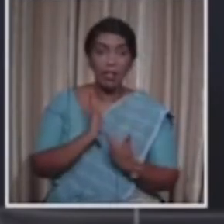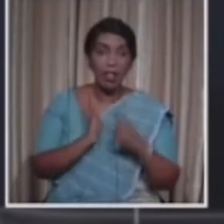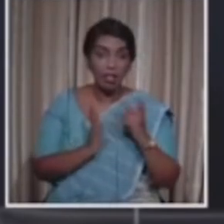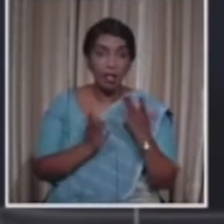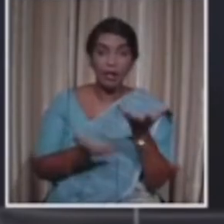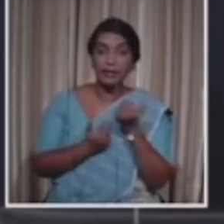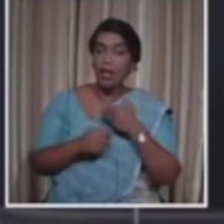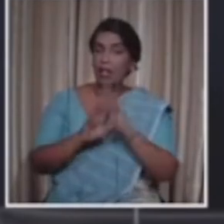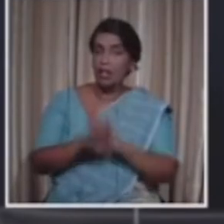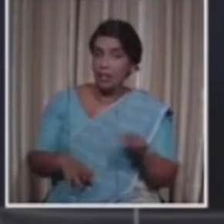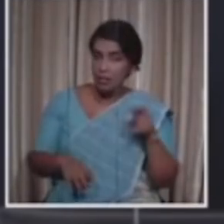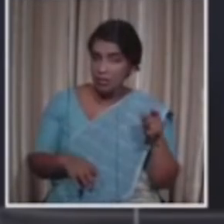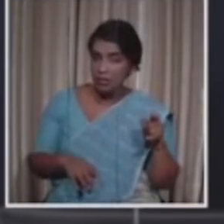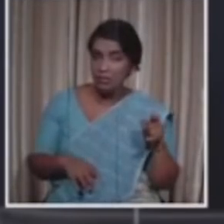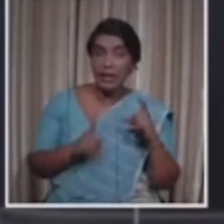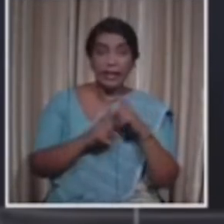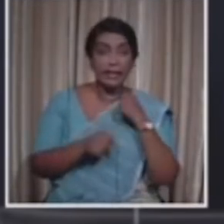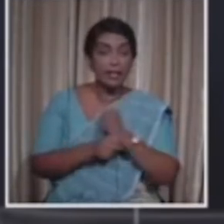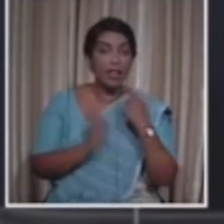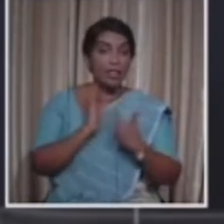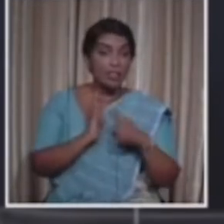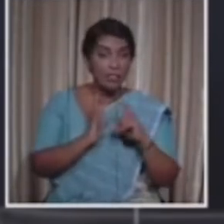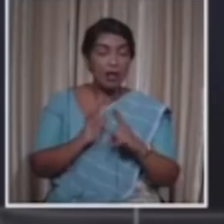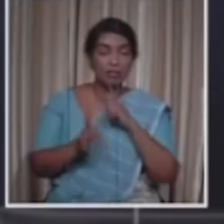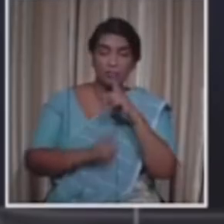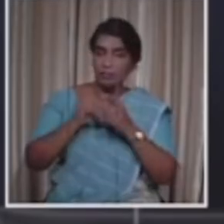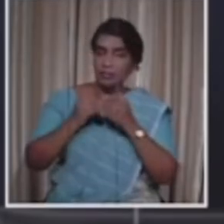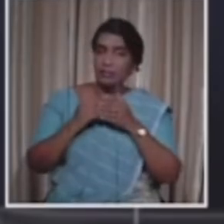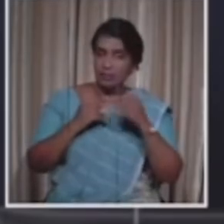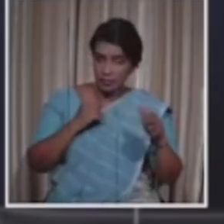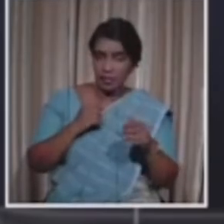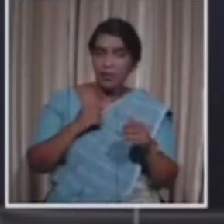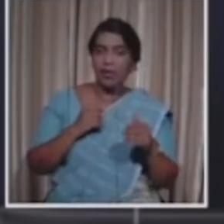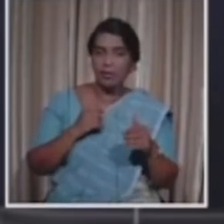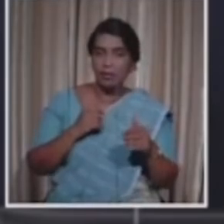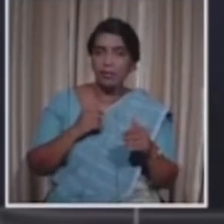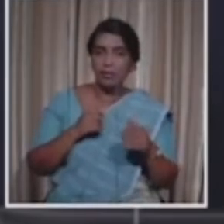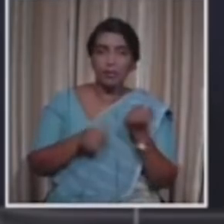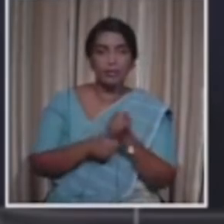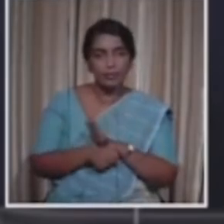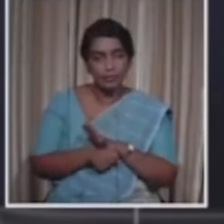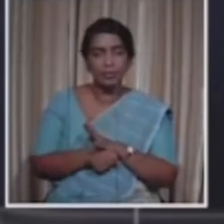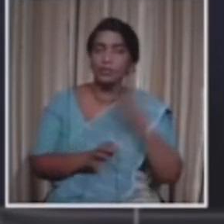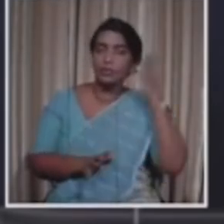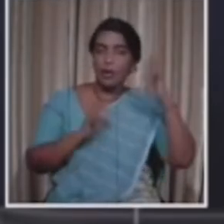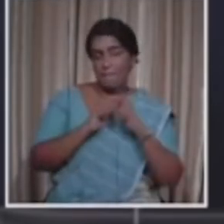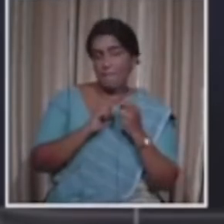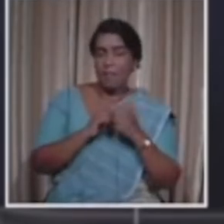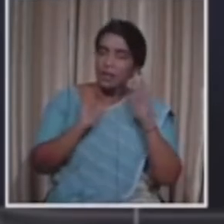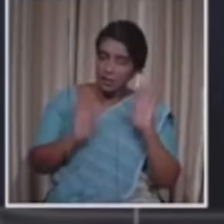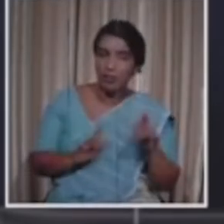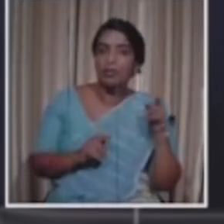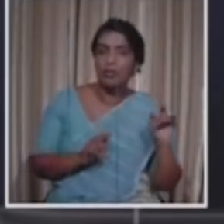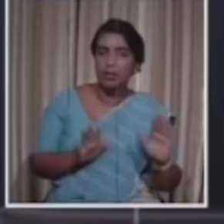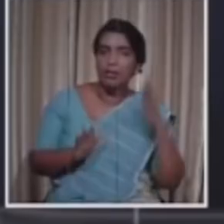දරුවෝ ඩිජිටල් තාක්ෂණය අපි කතා කරේ ඒවා. අපිට කොවිඩ් ප්‍රශ්න, ජාත්‍යන්තර ප්‍රශ්න තිබුණා.